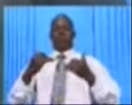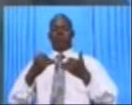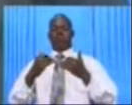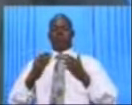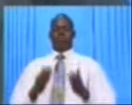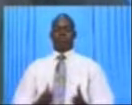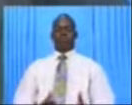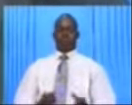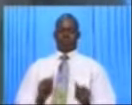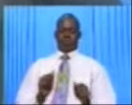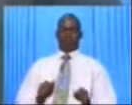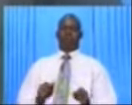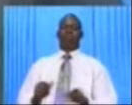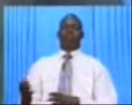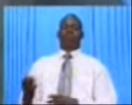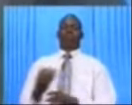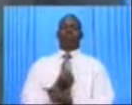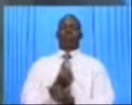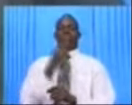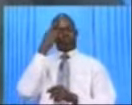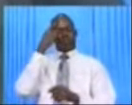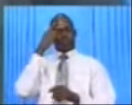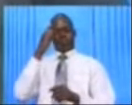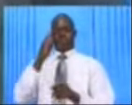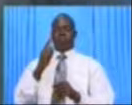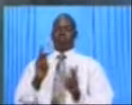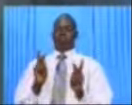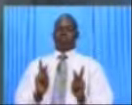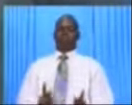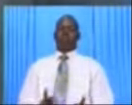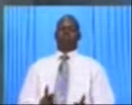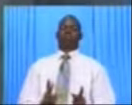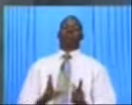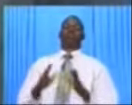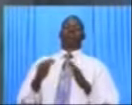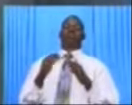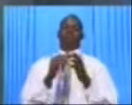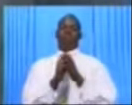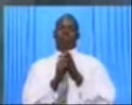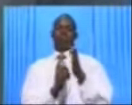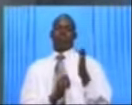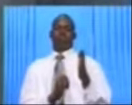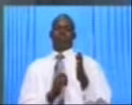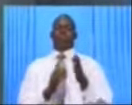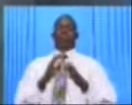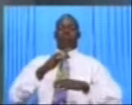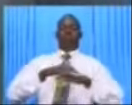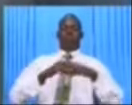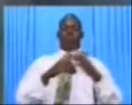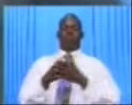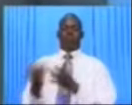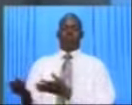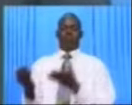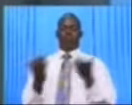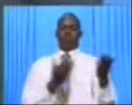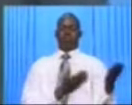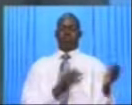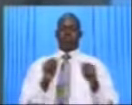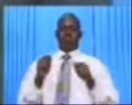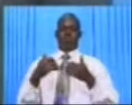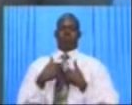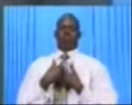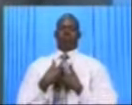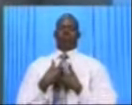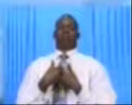peut la dégager pour les particuliers. Et donc c'est autant de moins d'infrastructures, d'importations éventuelles que l'on peut avoir dans ce